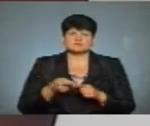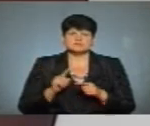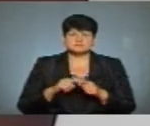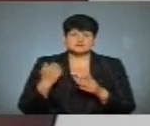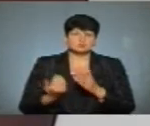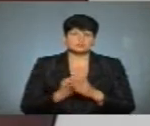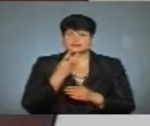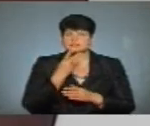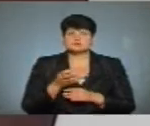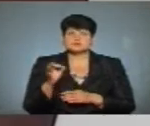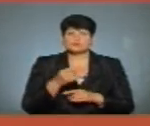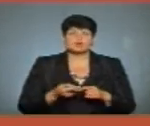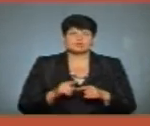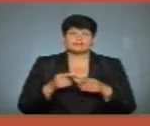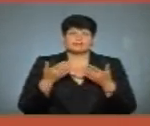випуску дивіться про таке.